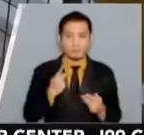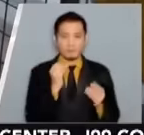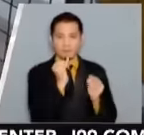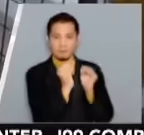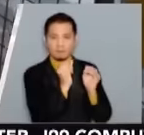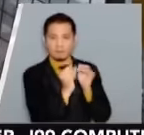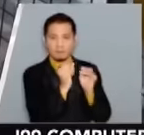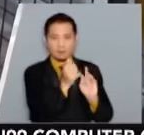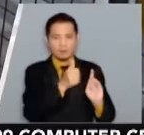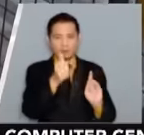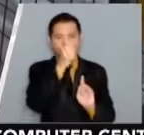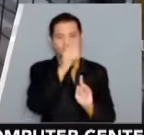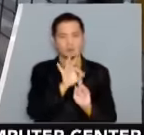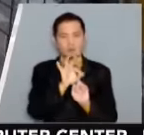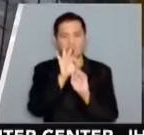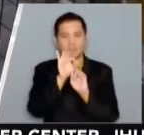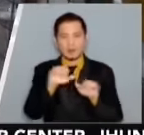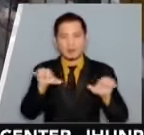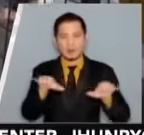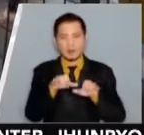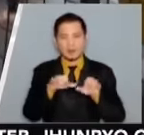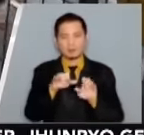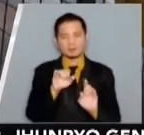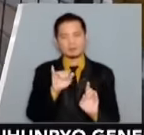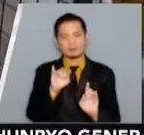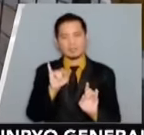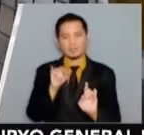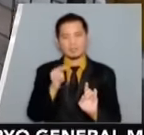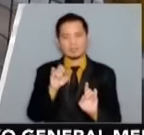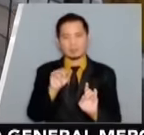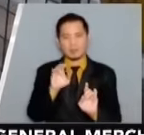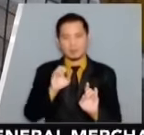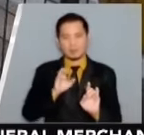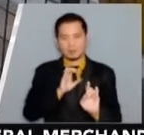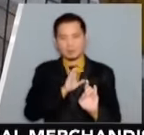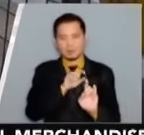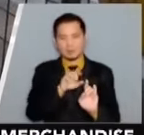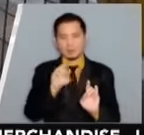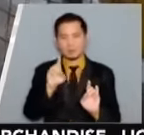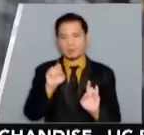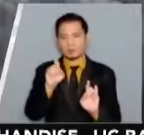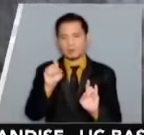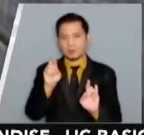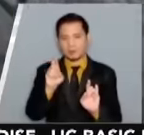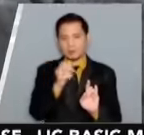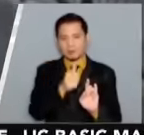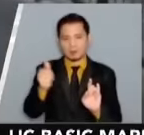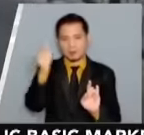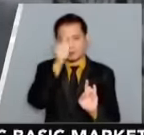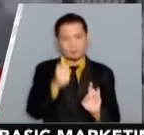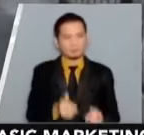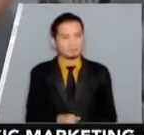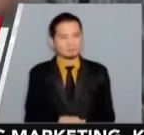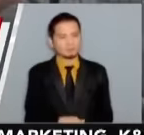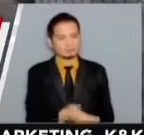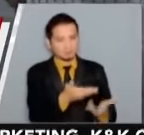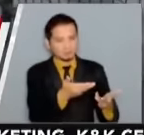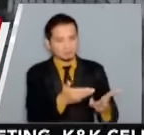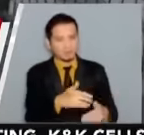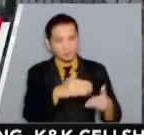Special Action Intelligence Committee on Transportation ng DOTR, Ginoong Charlie Del Rosario. Sir, welcome back sa Unang Balita.